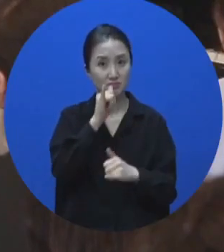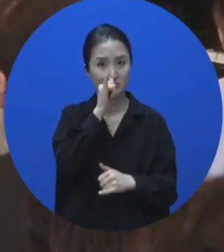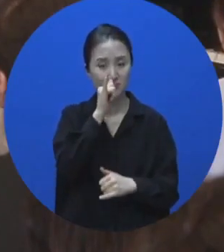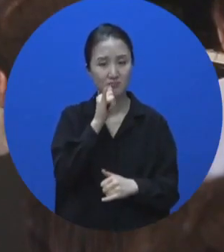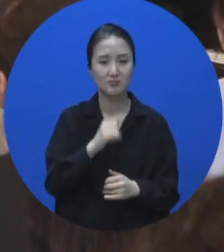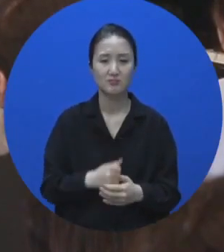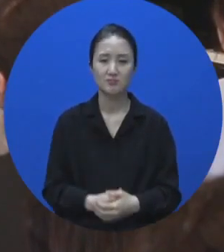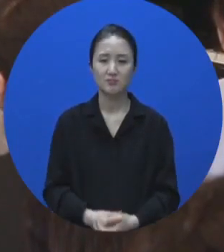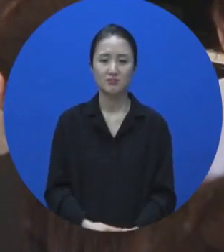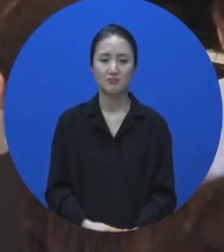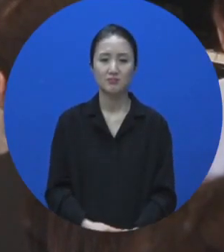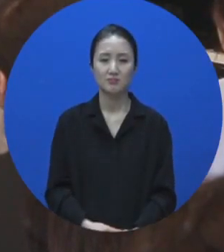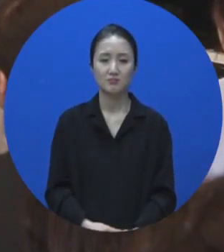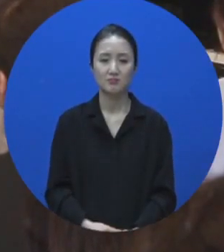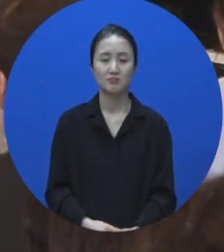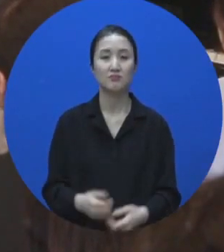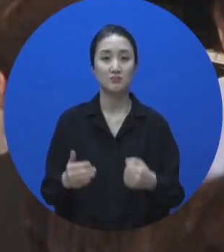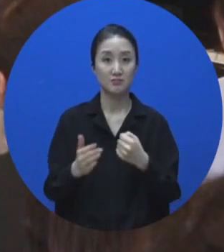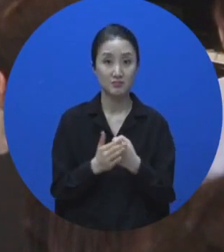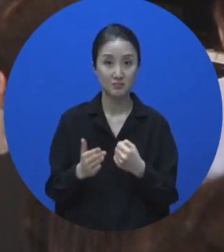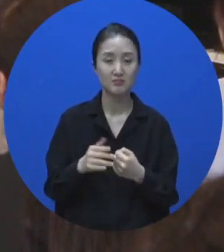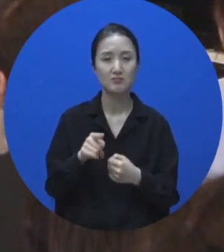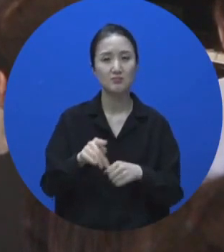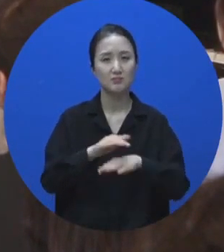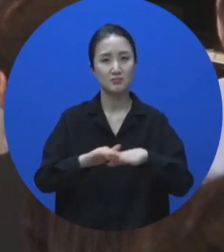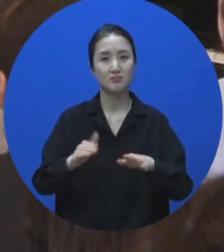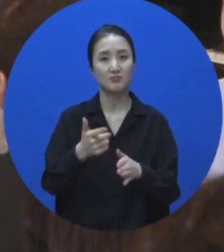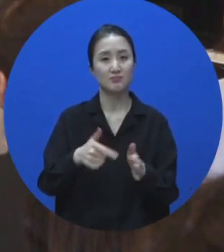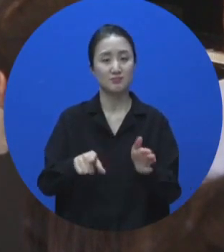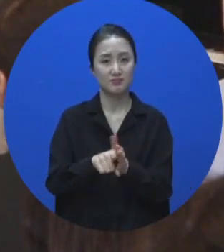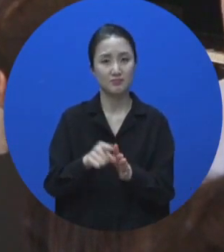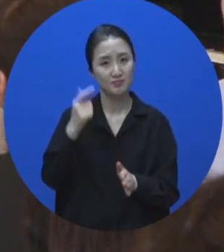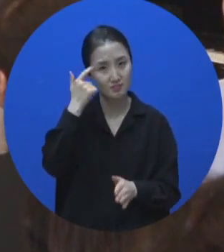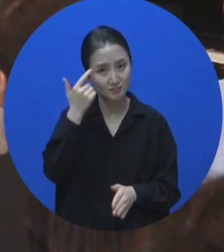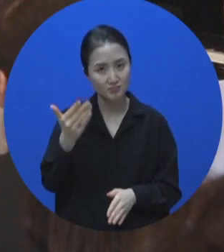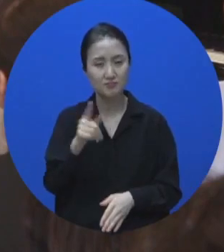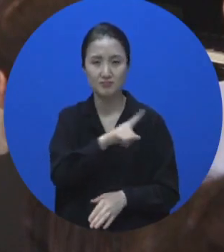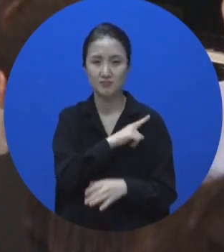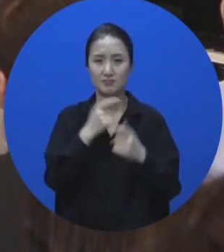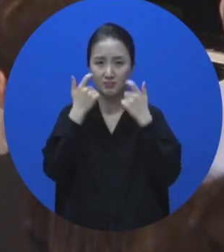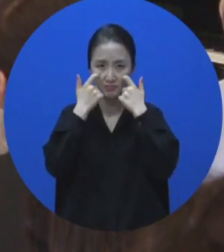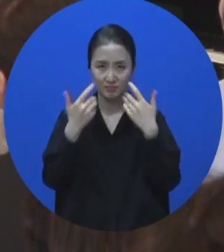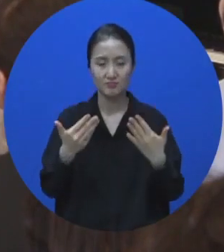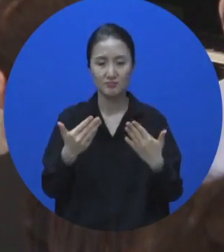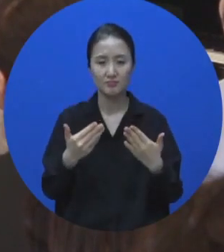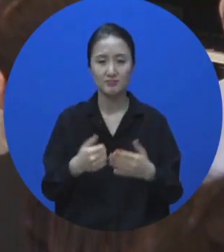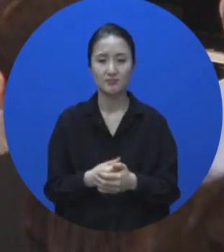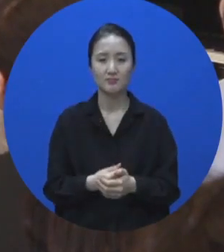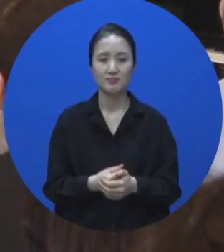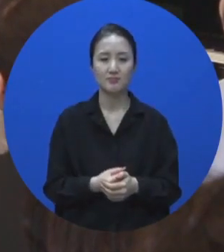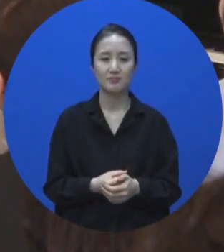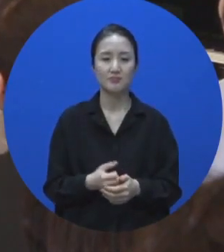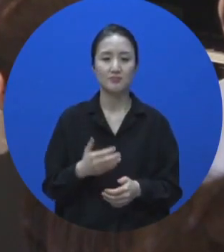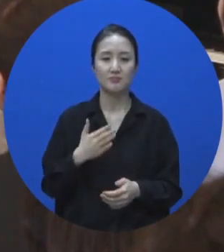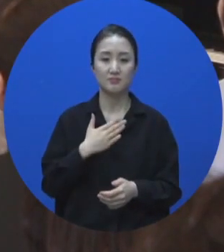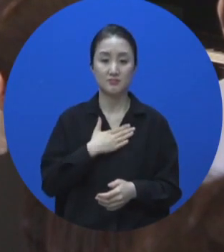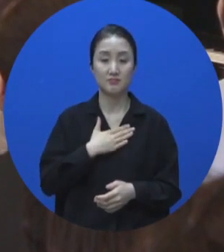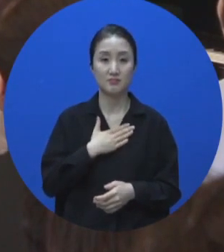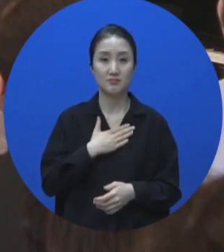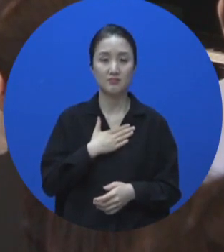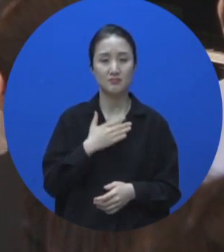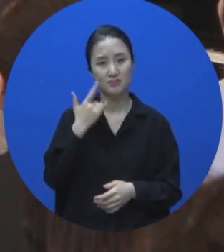찾으면 어떻게 해야 되나 고민을 하게 되죠 그러면 그 기간에 물어보는게 제일 좋습니다 저도